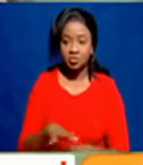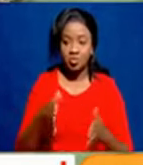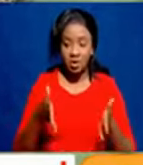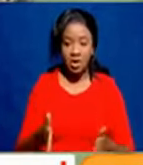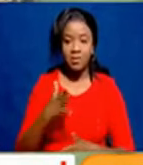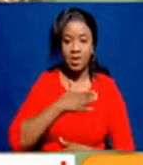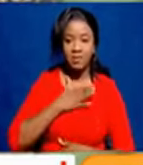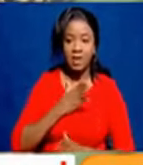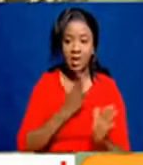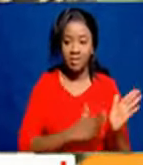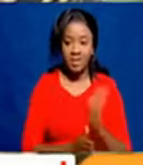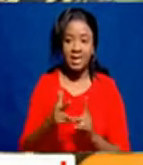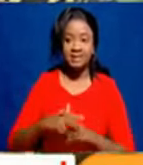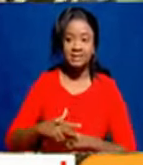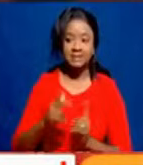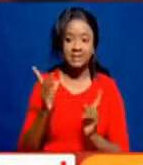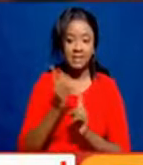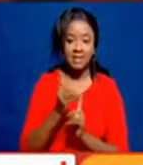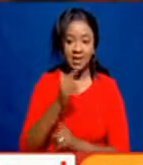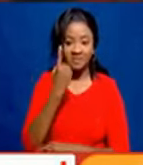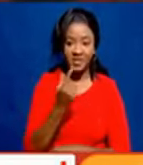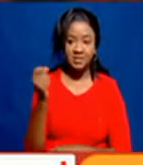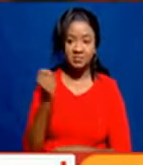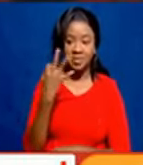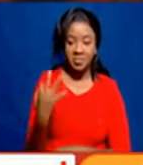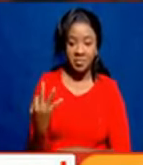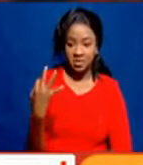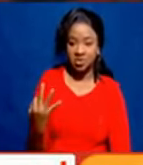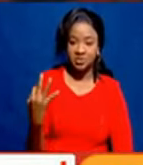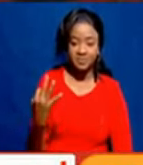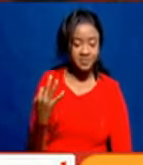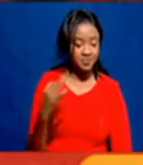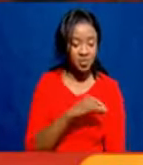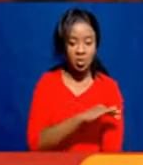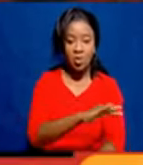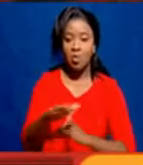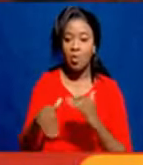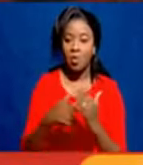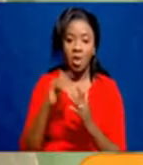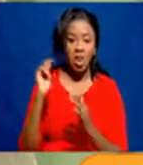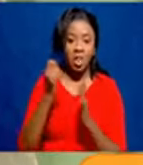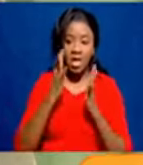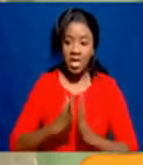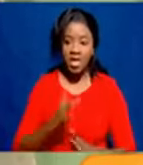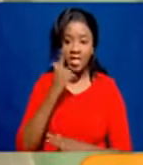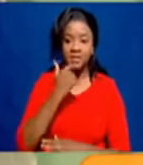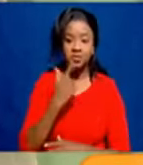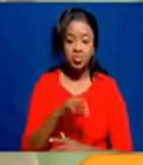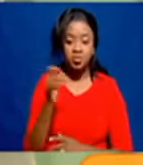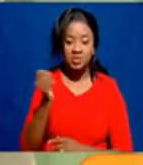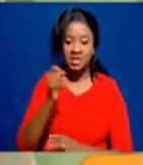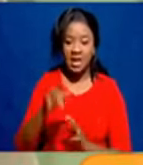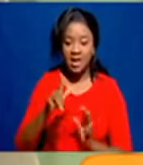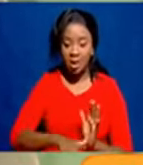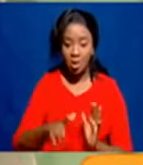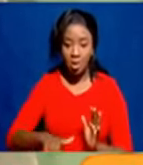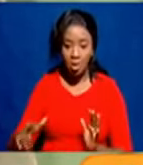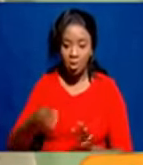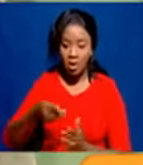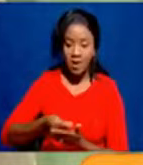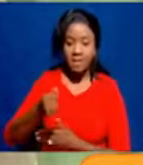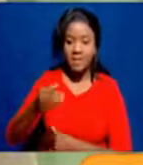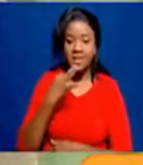wangu ni kuanzia tarehe moja mwezi wa tatu. Kila Mkenya ambaye ako low level of income anaanza